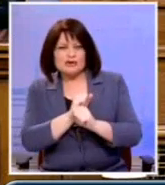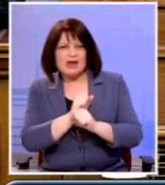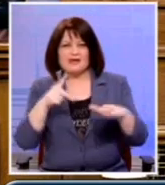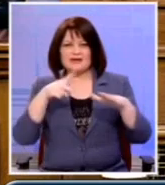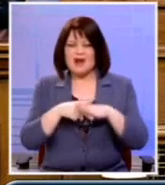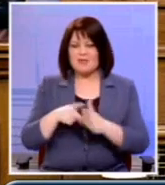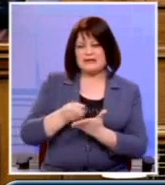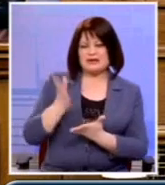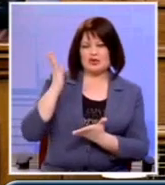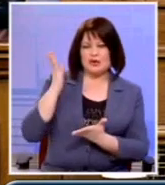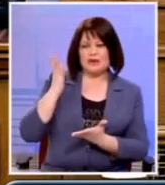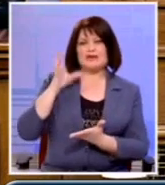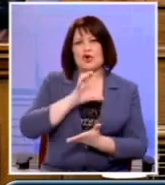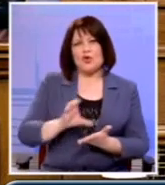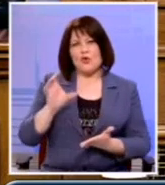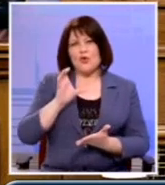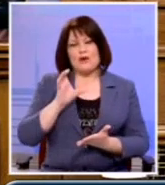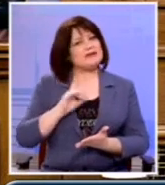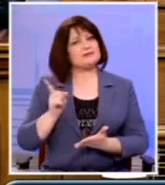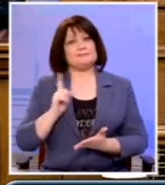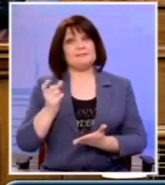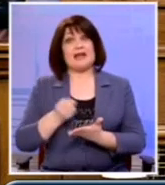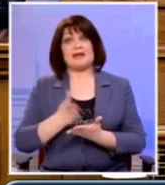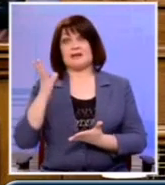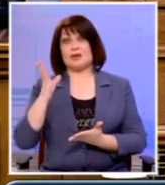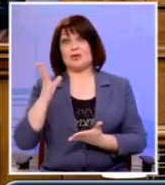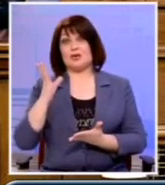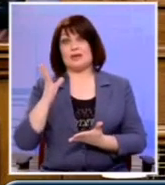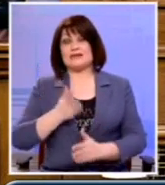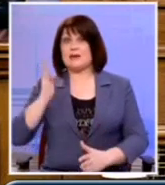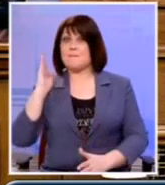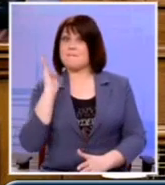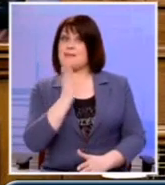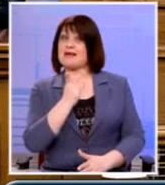τράπεζες, αλλά κανένας δεν αξιολογεί τους ποινικά